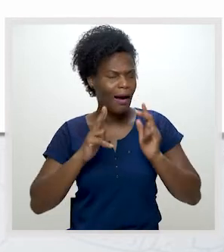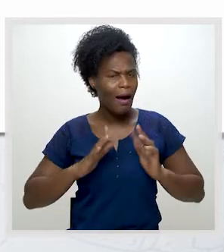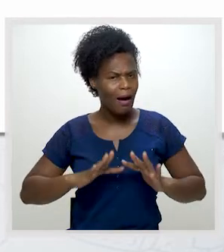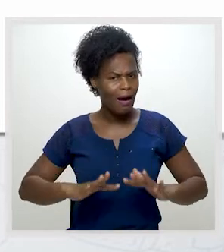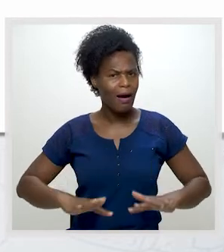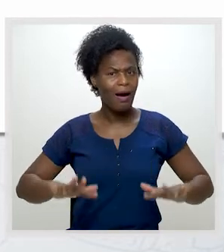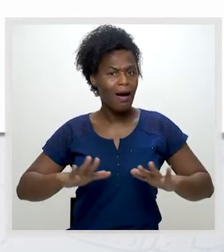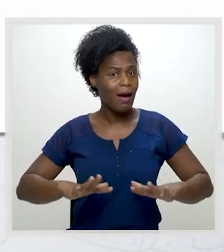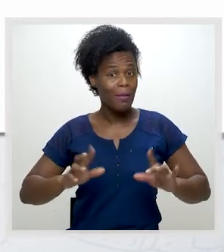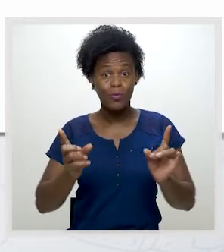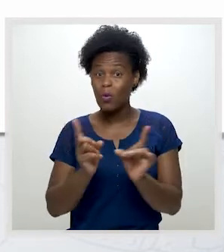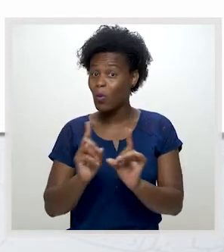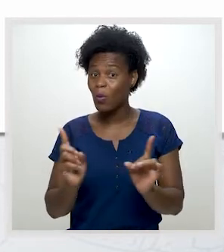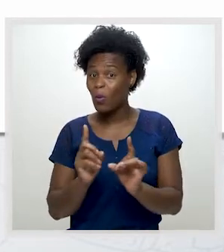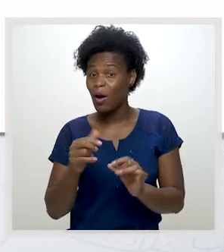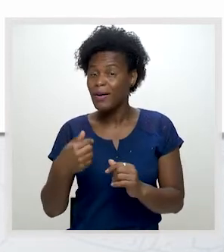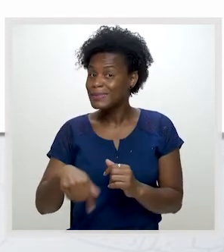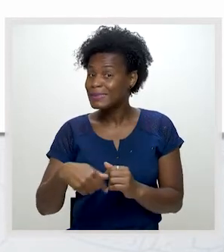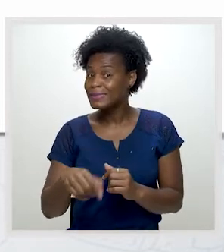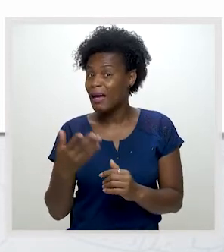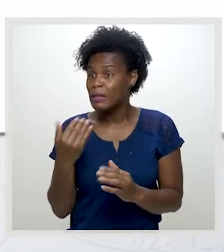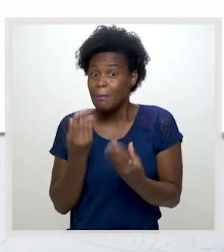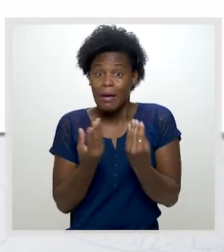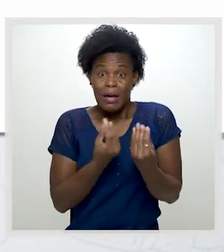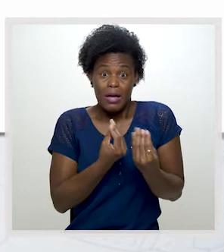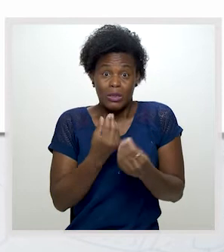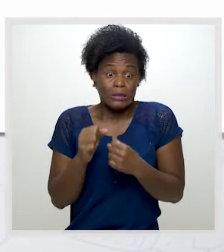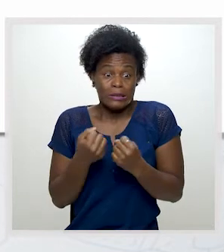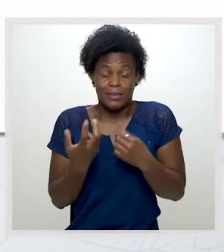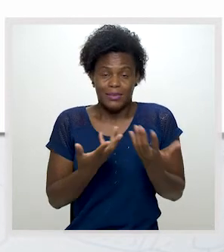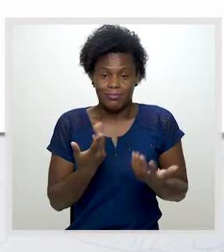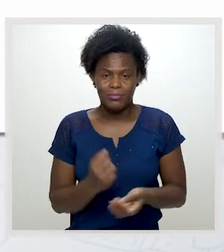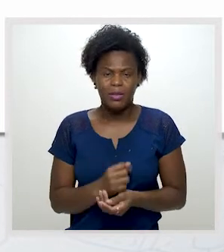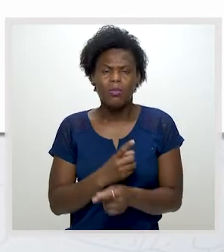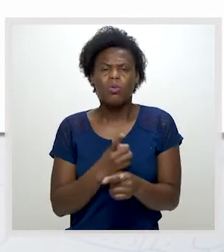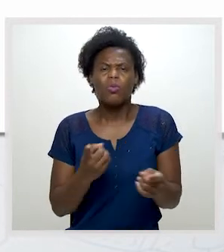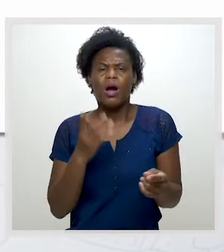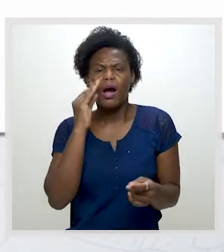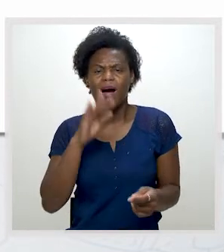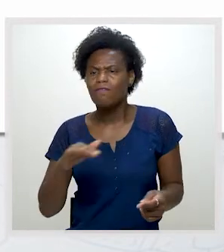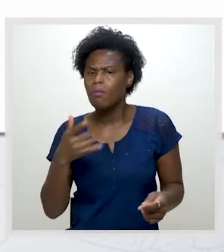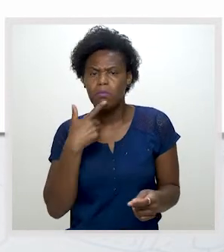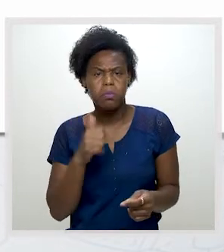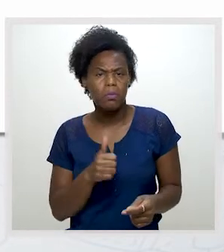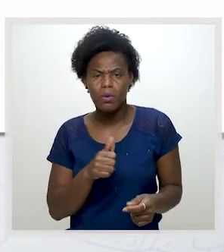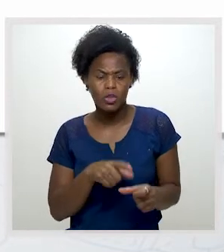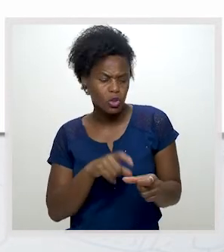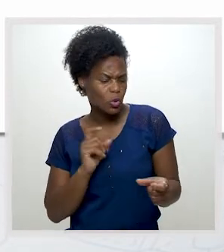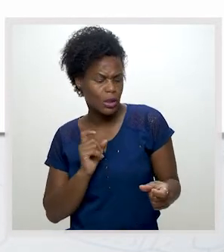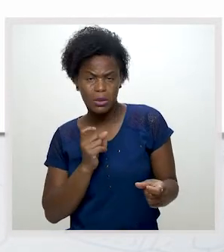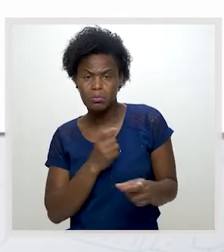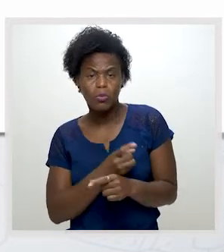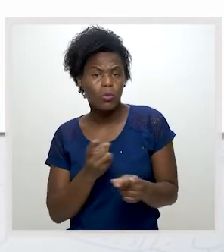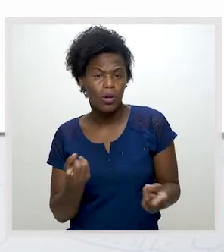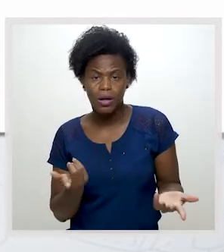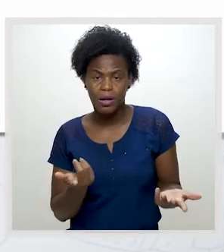tranquille? Non, ça a été la panique. Pourquoi les enfants ne pouvaient-ils pas